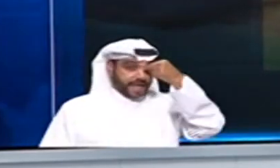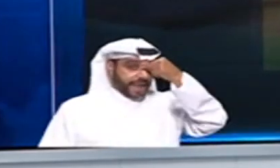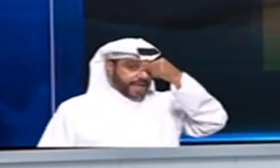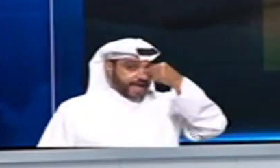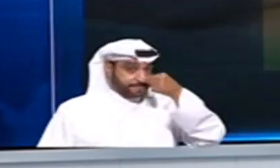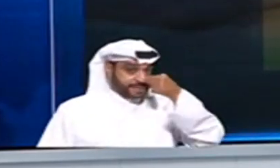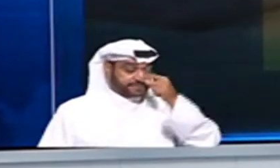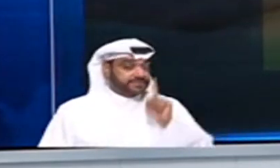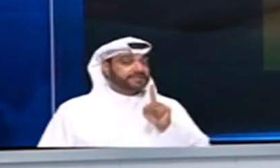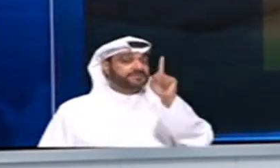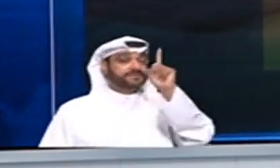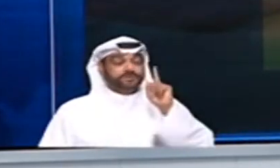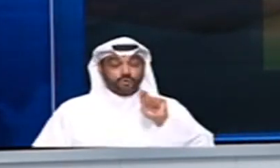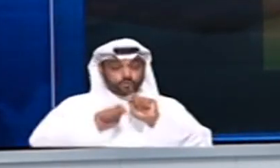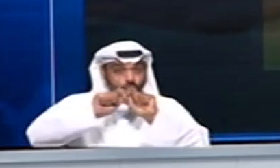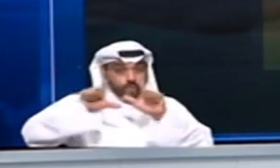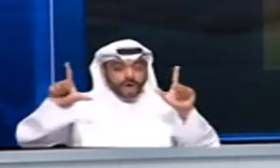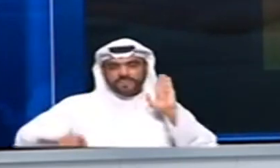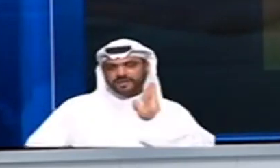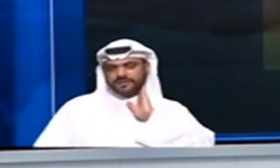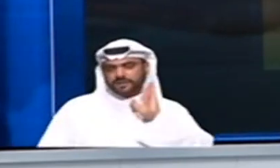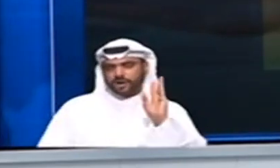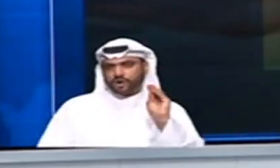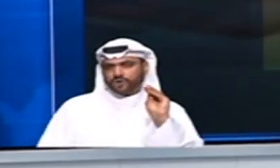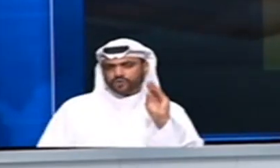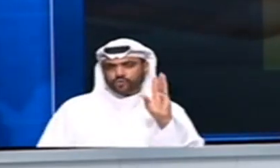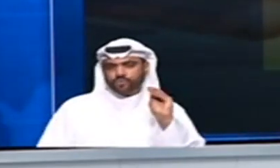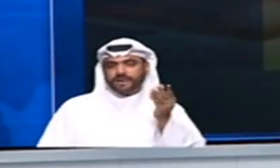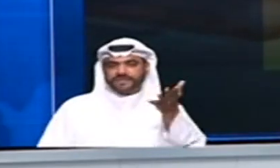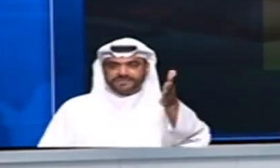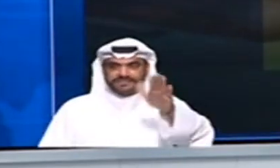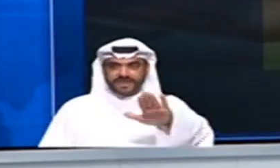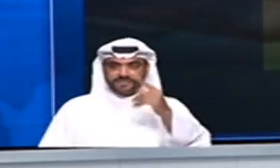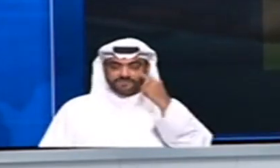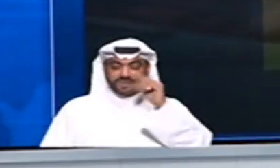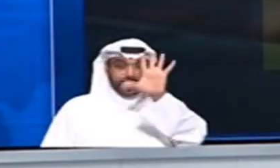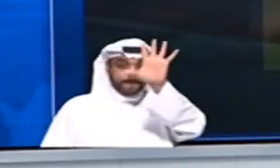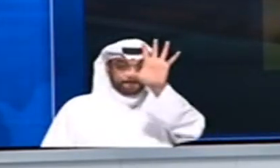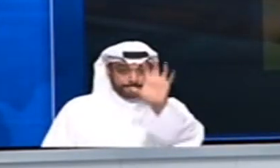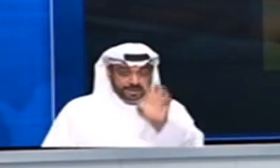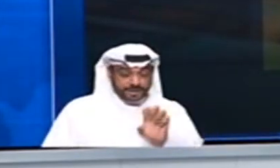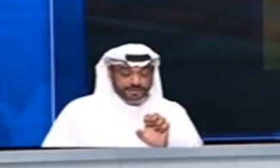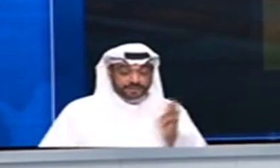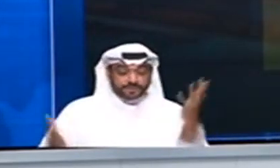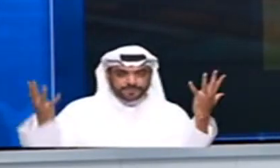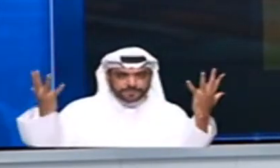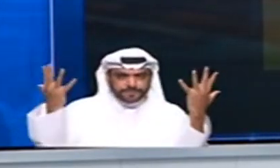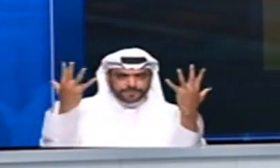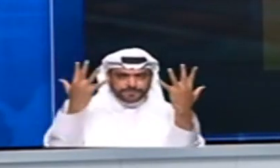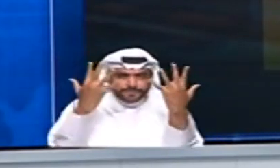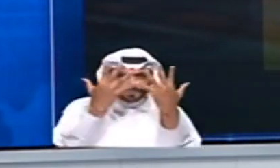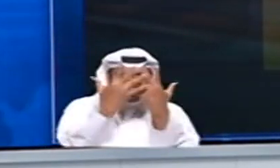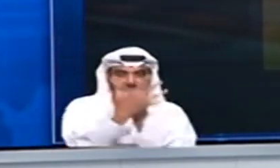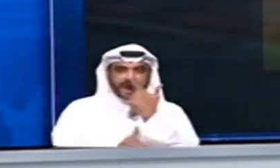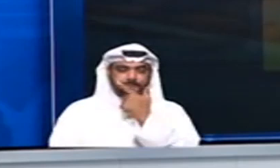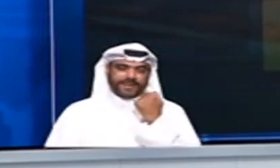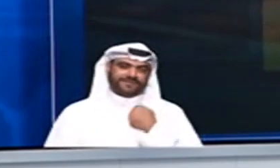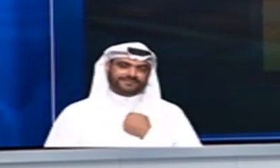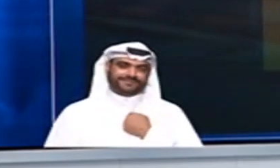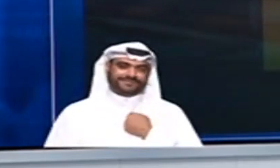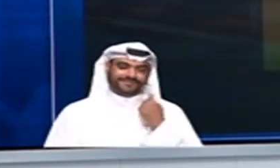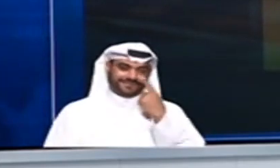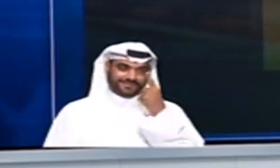الله الهواء الكوس راح يكون ملحوظ أكثر مع تقلب في اتجاه الرياح، وخلال المساء في فرص لتراجع الرؤية الأفقية على بعض المناطق. نتعرف على